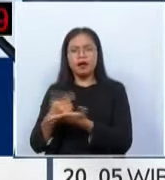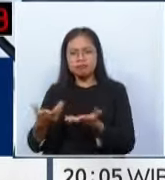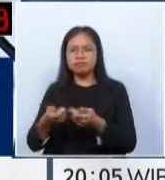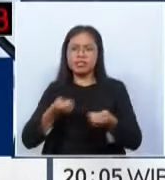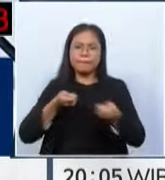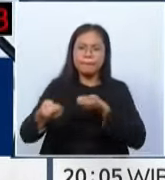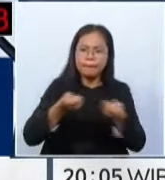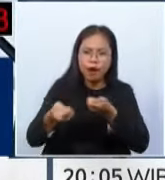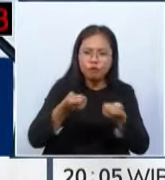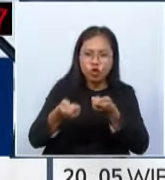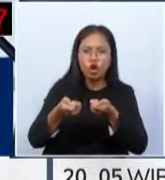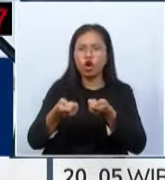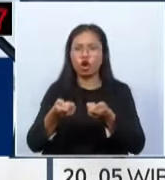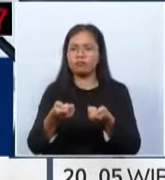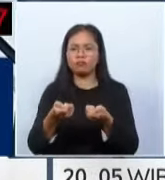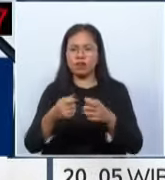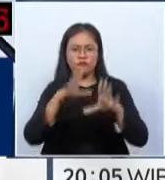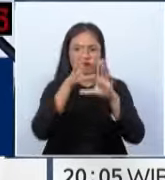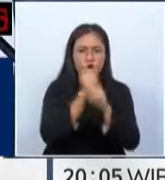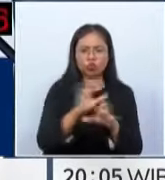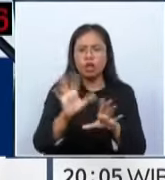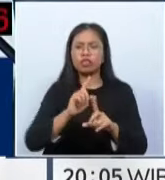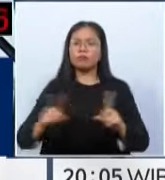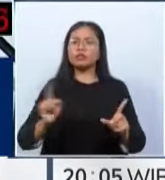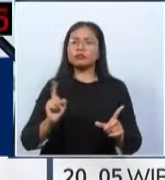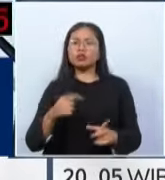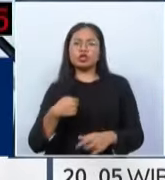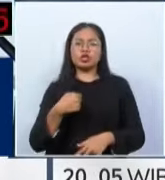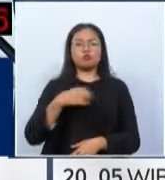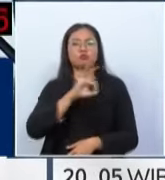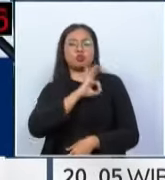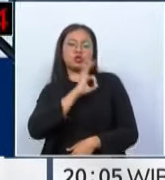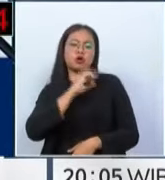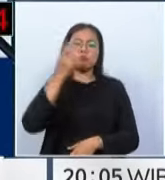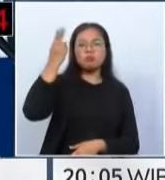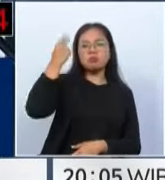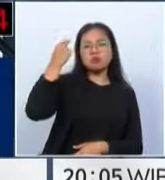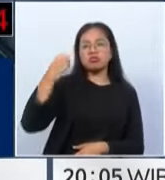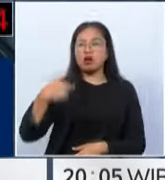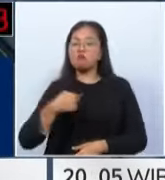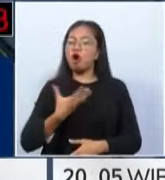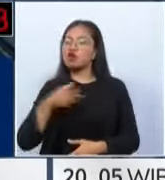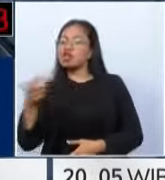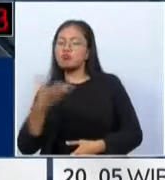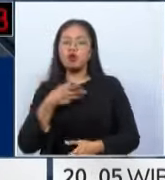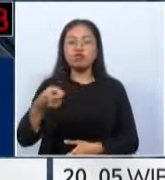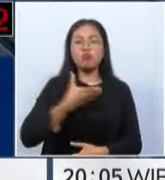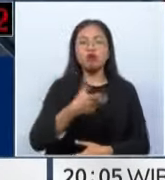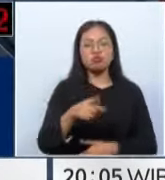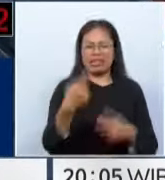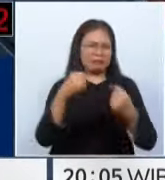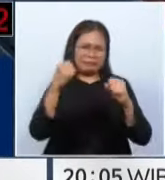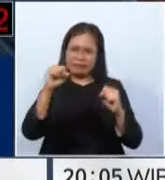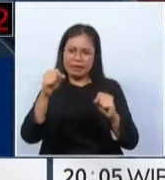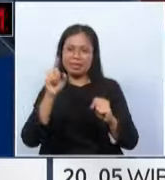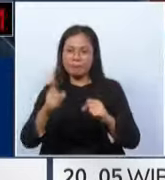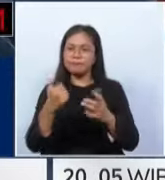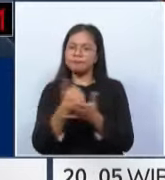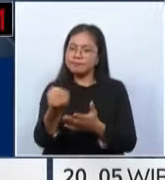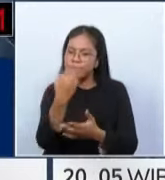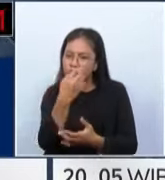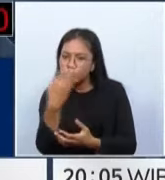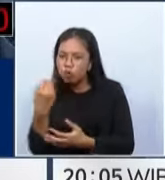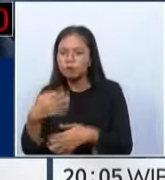semata-mata karena selera pemimpin tapi karena merespon atas ancaman itu dengan begitu penataannya akan sesuai